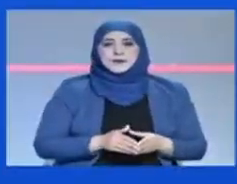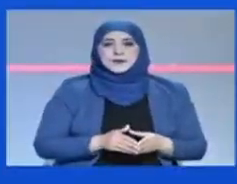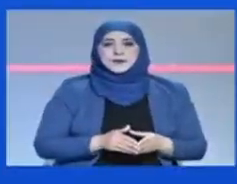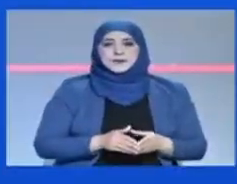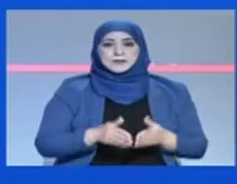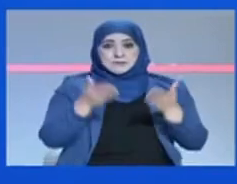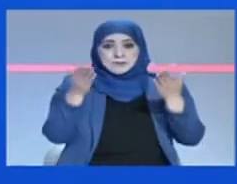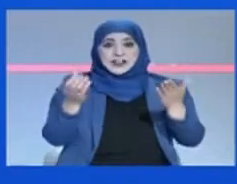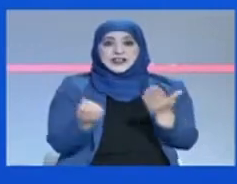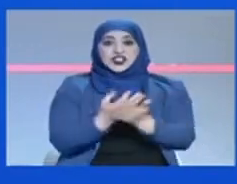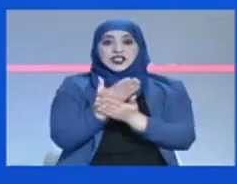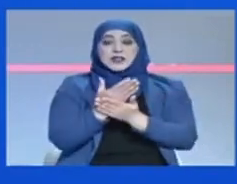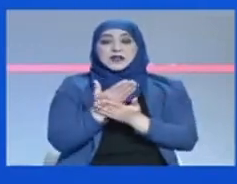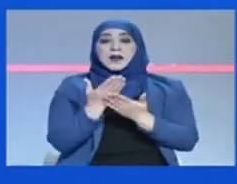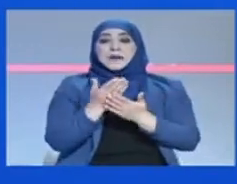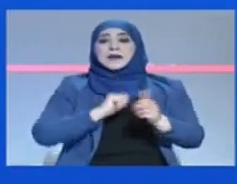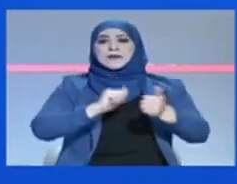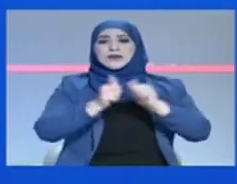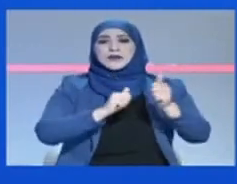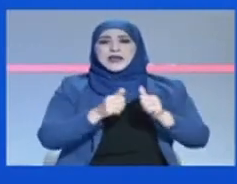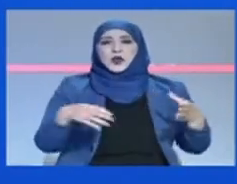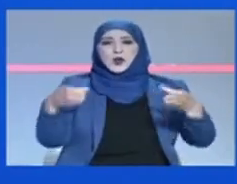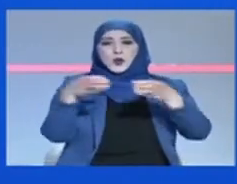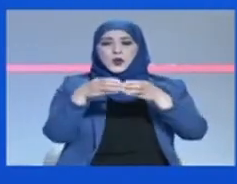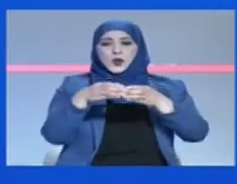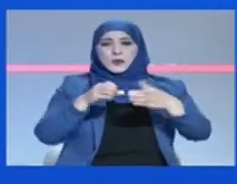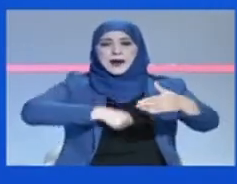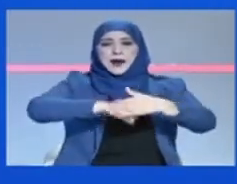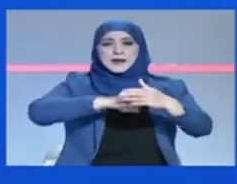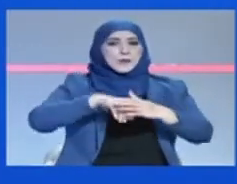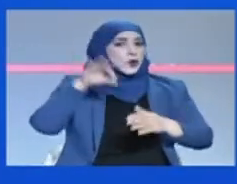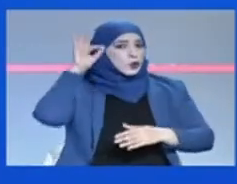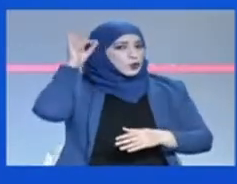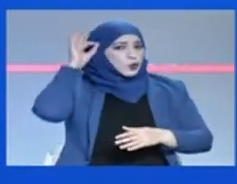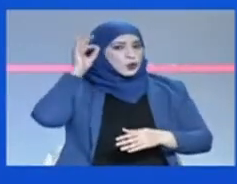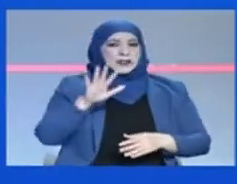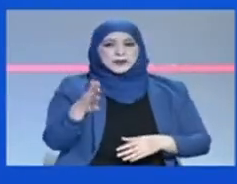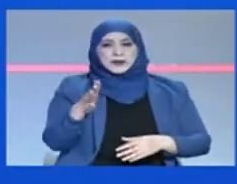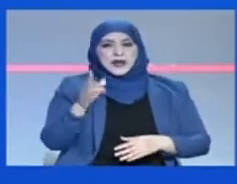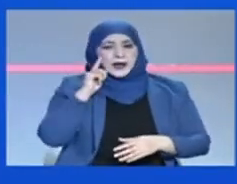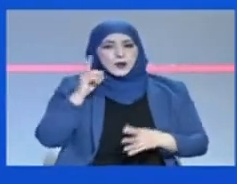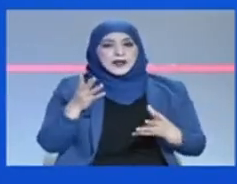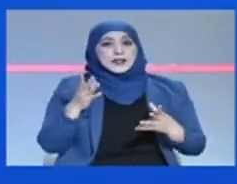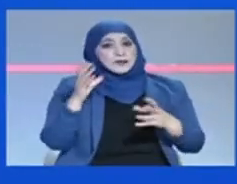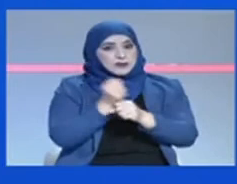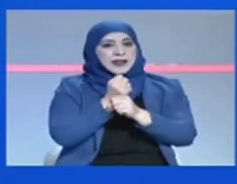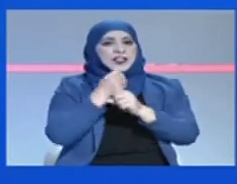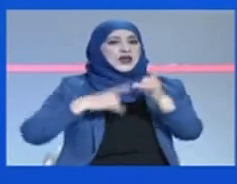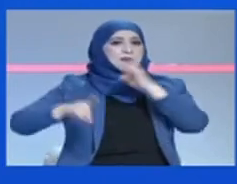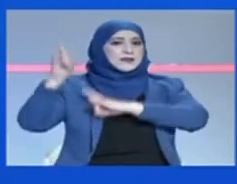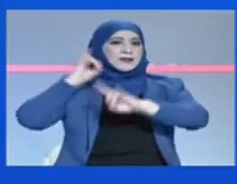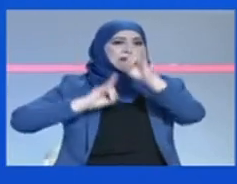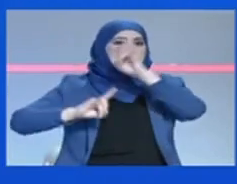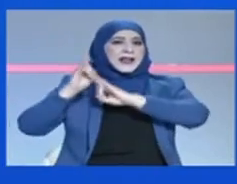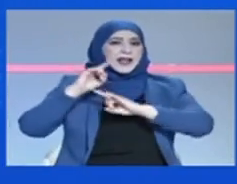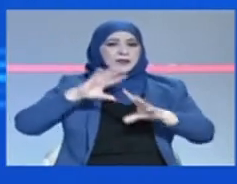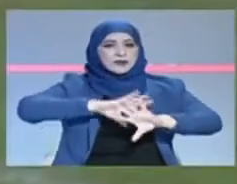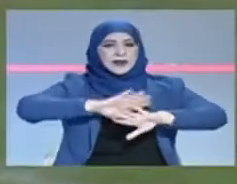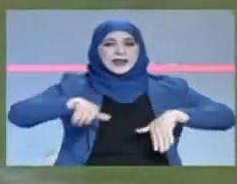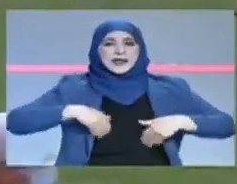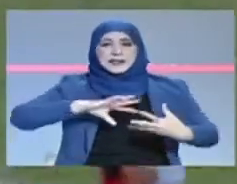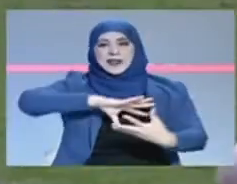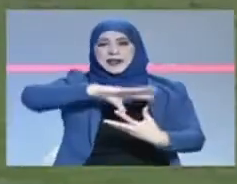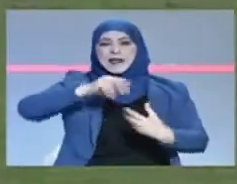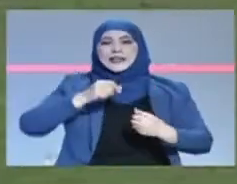إلى جديد أخبار الرياضة، حقق المنتخب التونسي لكرة القدم أواسط تأهلاً تاريخياً لنهائيات كأس